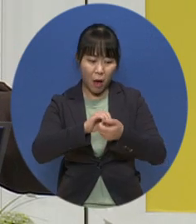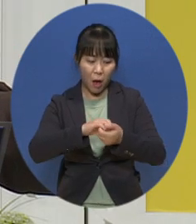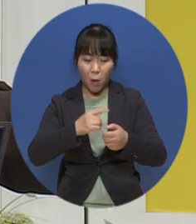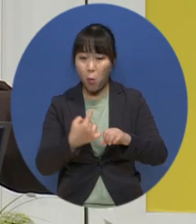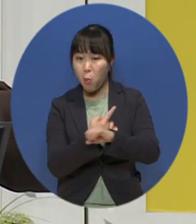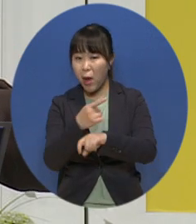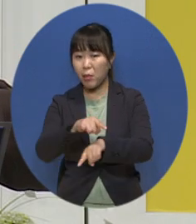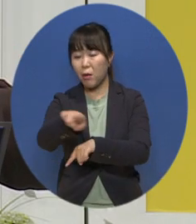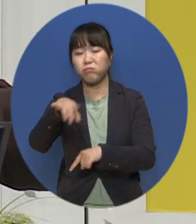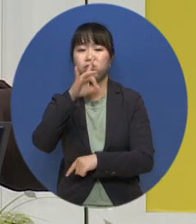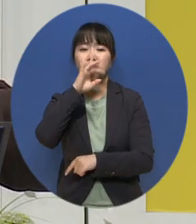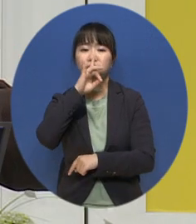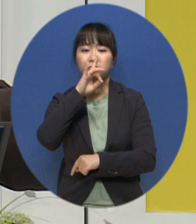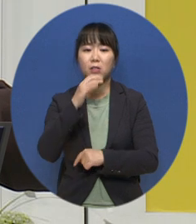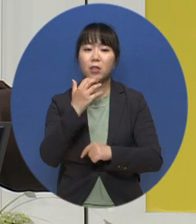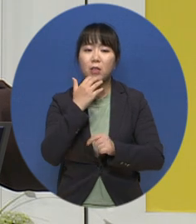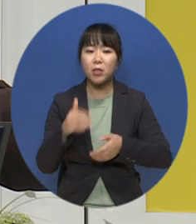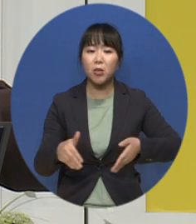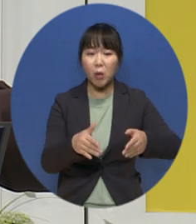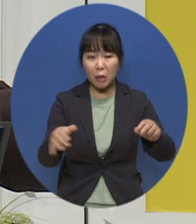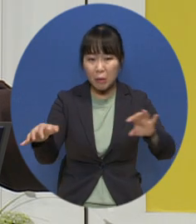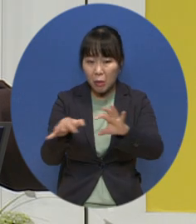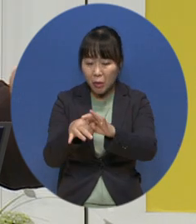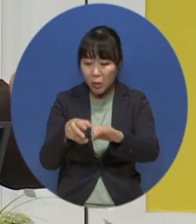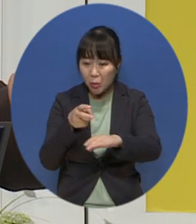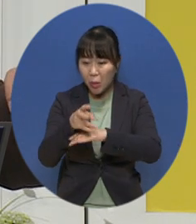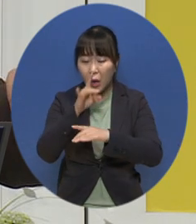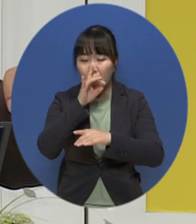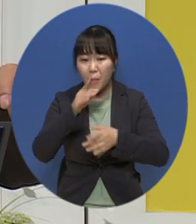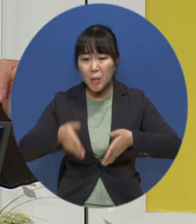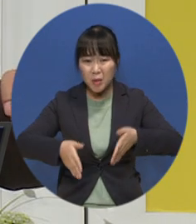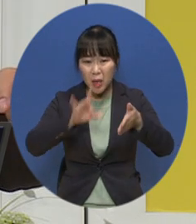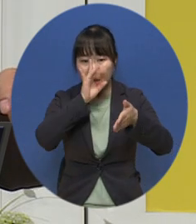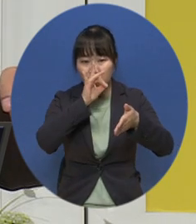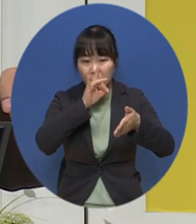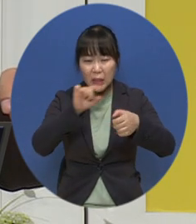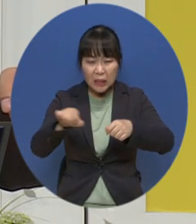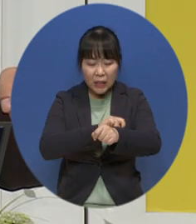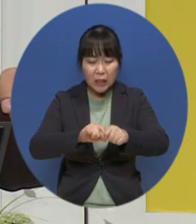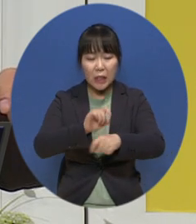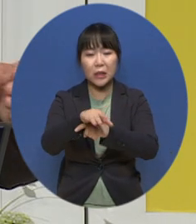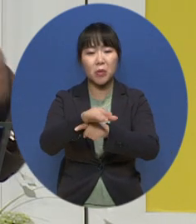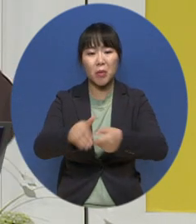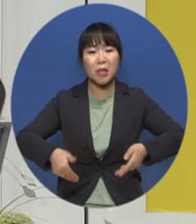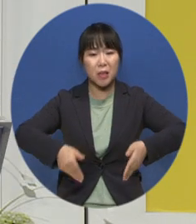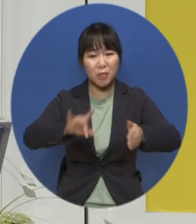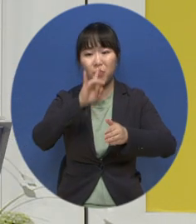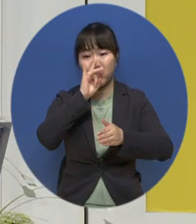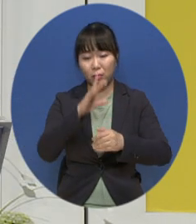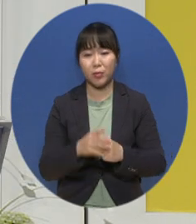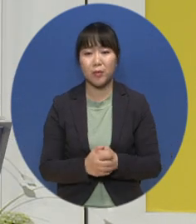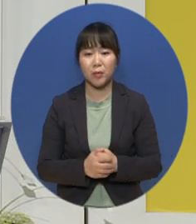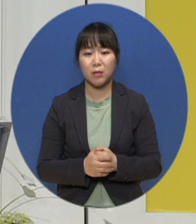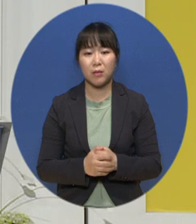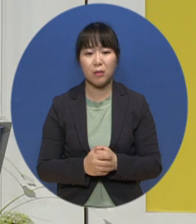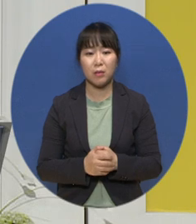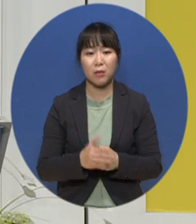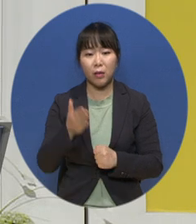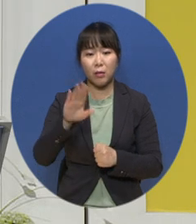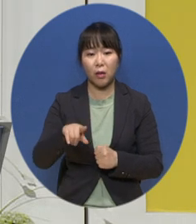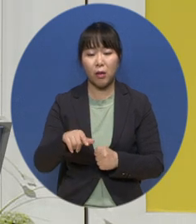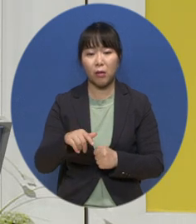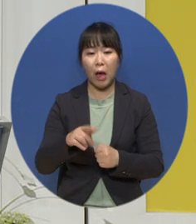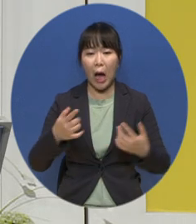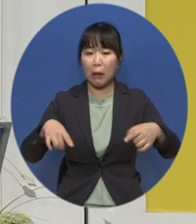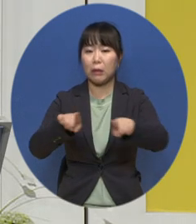땡깁니다 경기라고 연결되는 도로 못된 게야 특히나 쉬운 길은 더 못된 규 어 근데 저걸로 가지고 제 중국을 같이